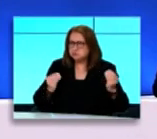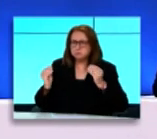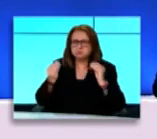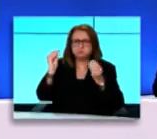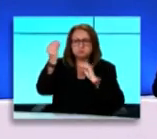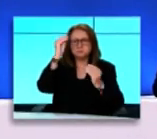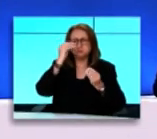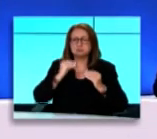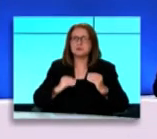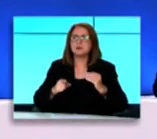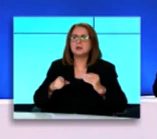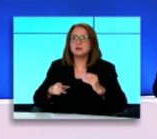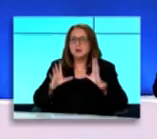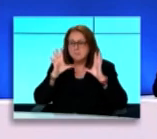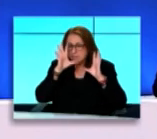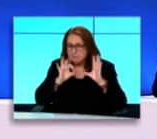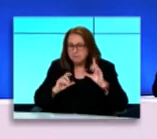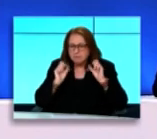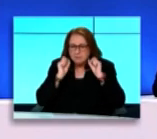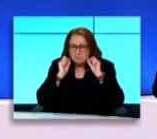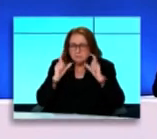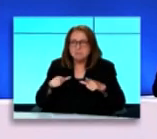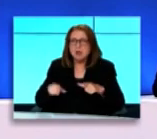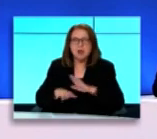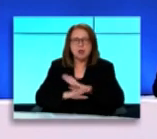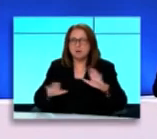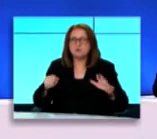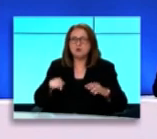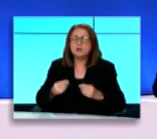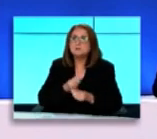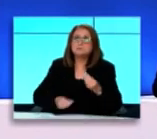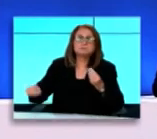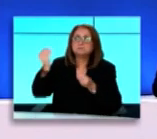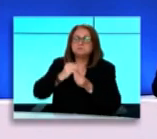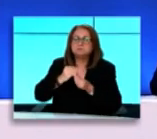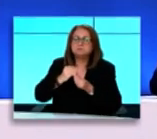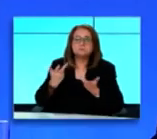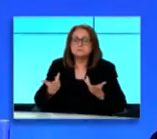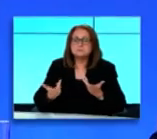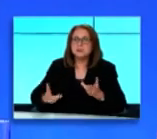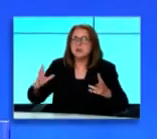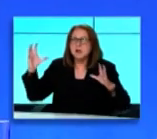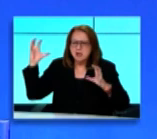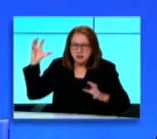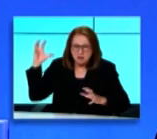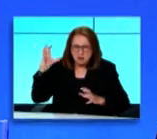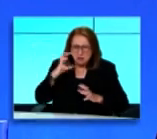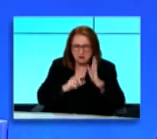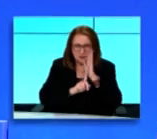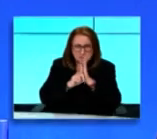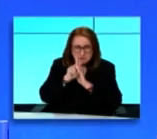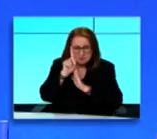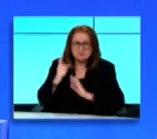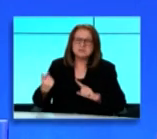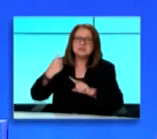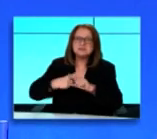τροφοδότησε ένας πρωτοφανής καύσωνας αλλά και μια πολύμηνη ξηρασία. Ευτυχώς σήμερα τα πράγματα είναι